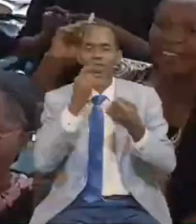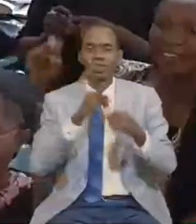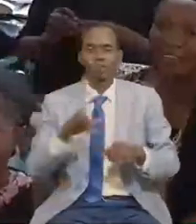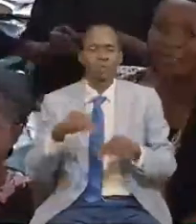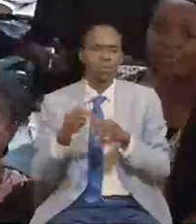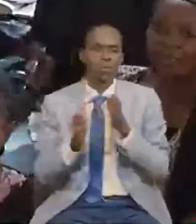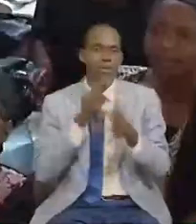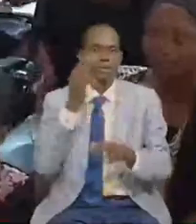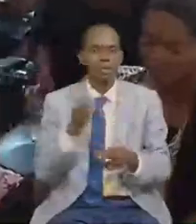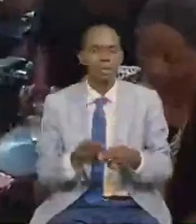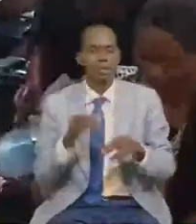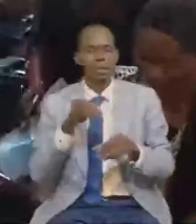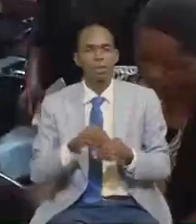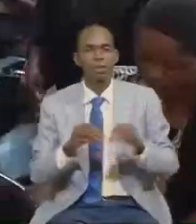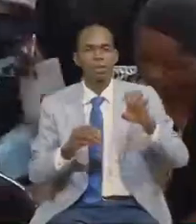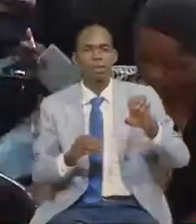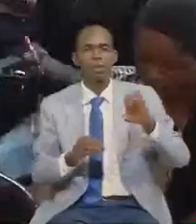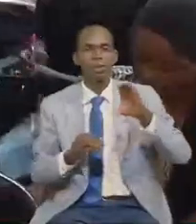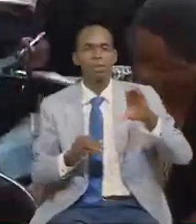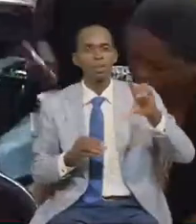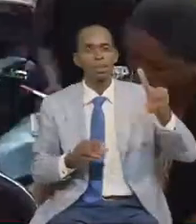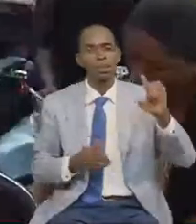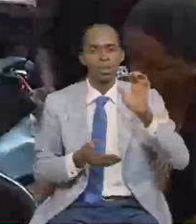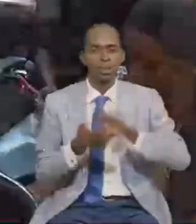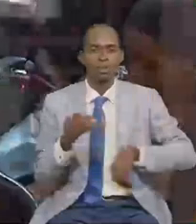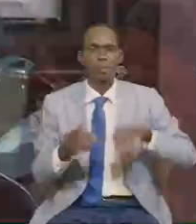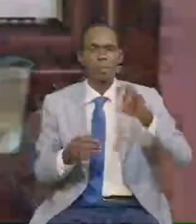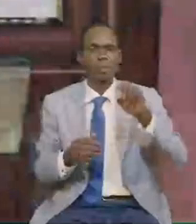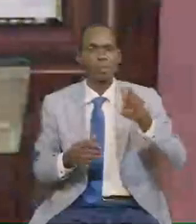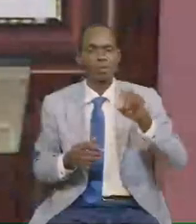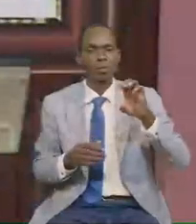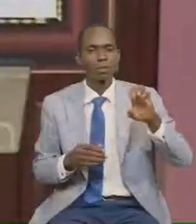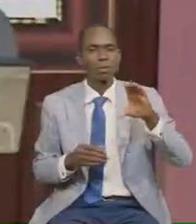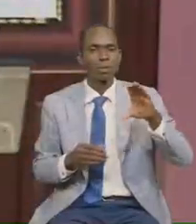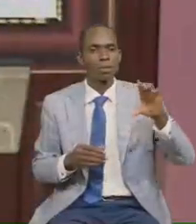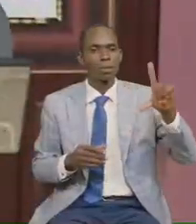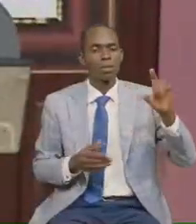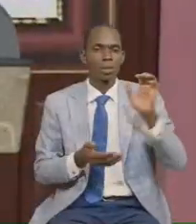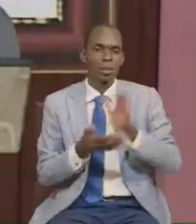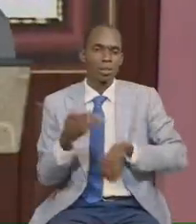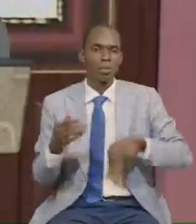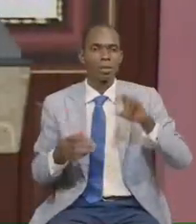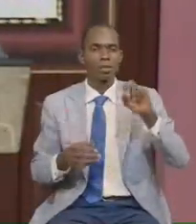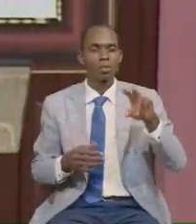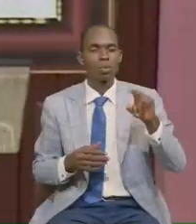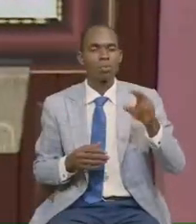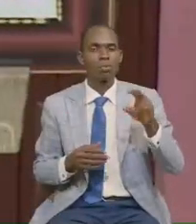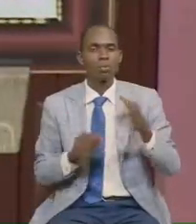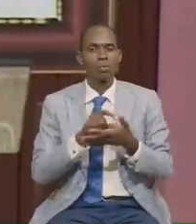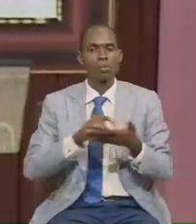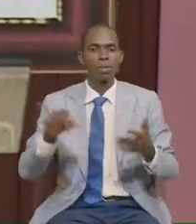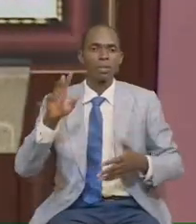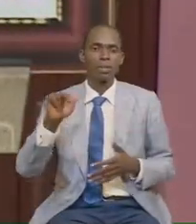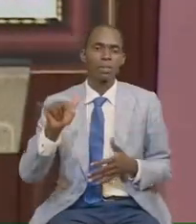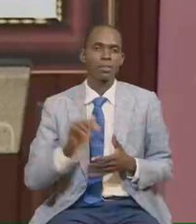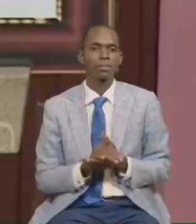Ecclésiaste, chapitre 12. Ecclésiaste 12, verset.